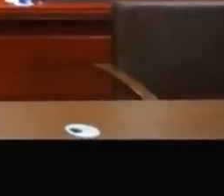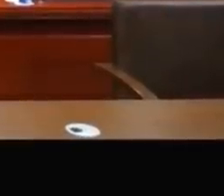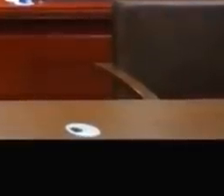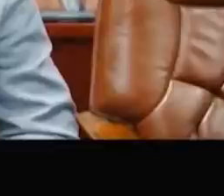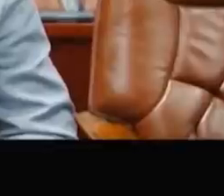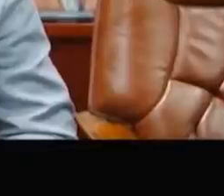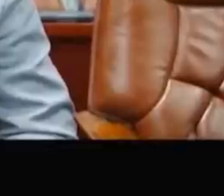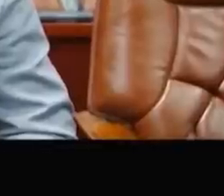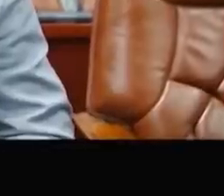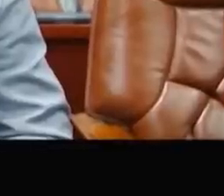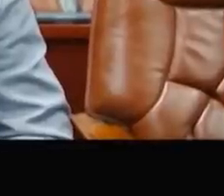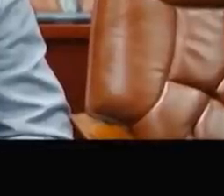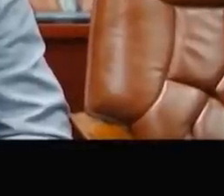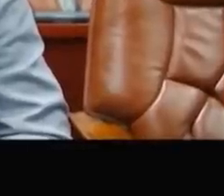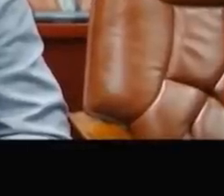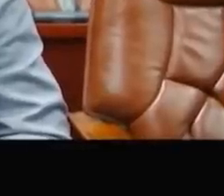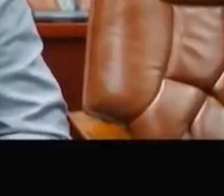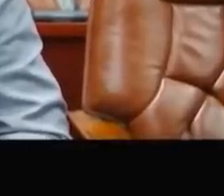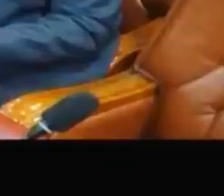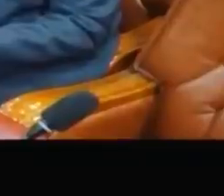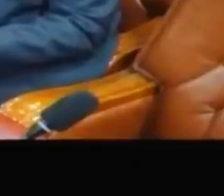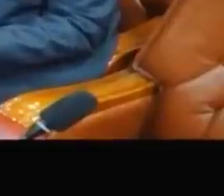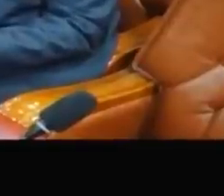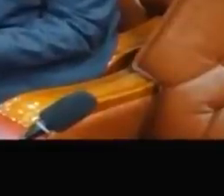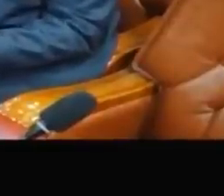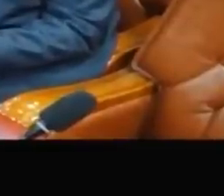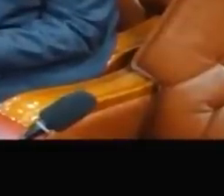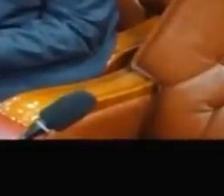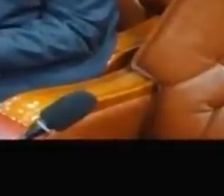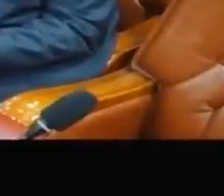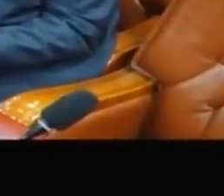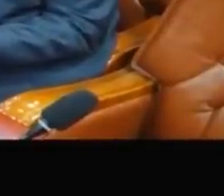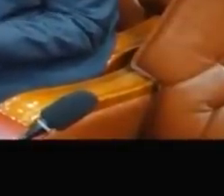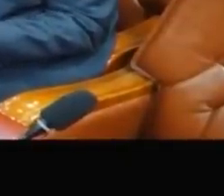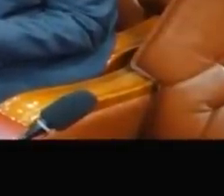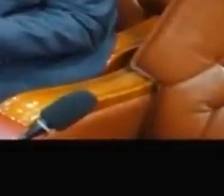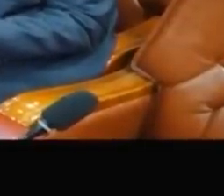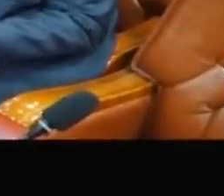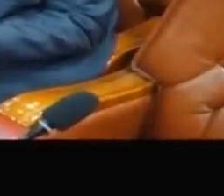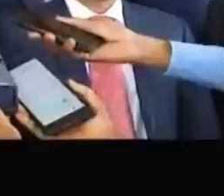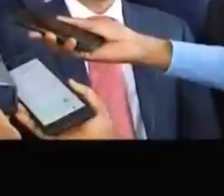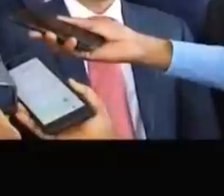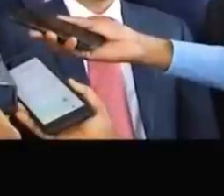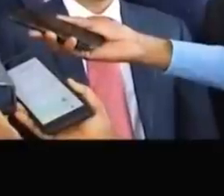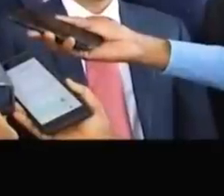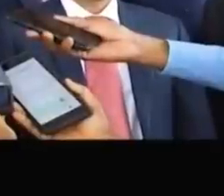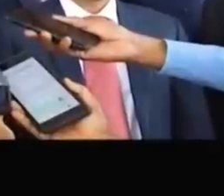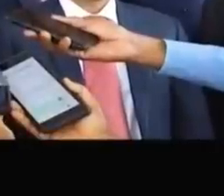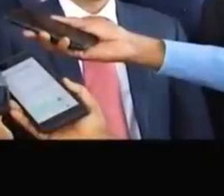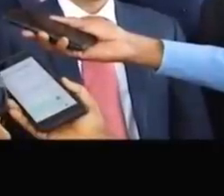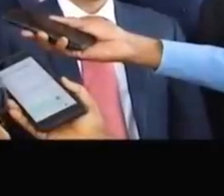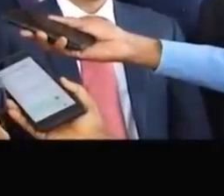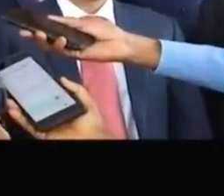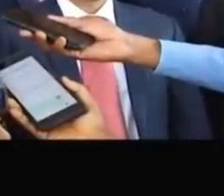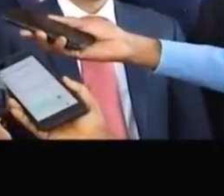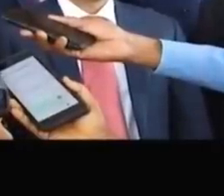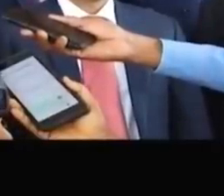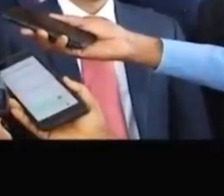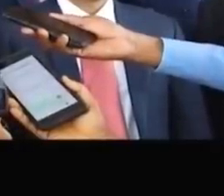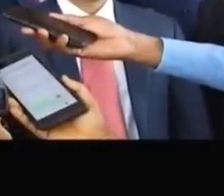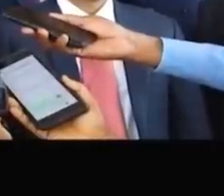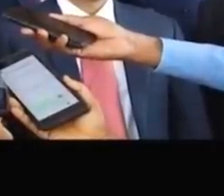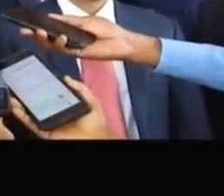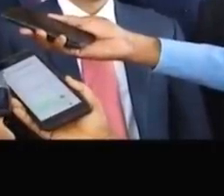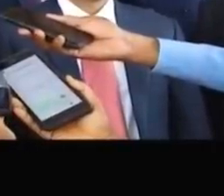diversifier l'économie congolaise, garantir la paix sociale, mais aussi elle est porteuse d'environ 15 à 20 000